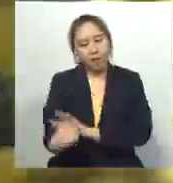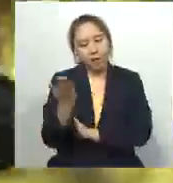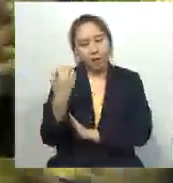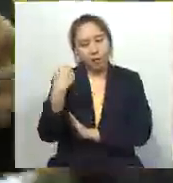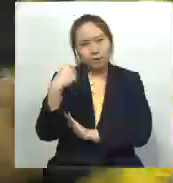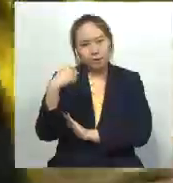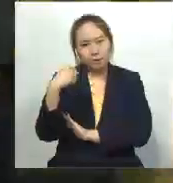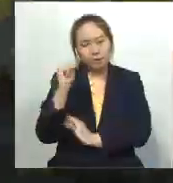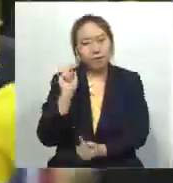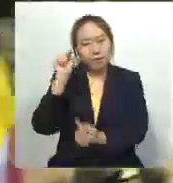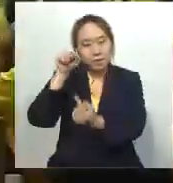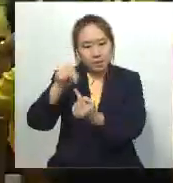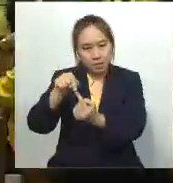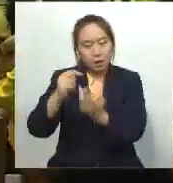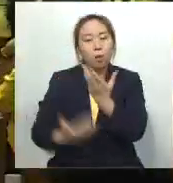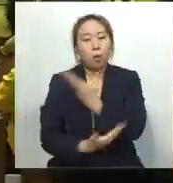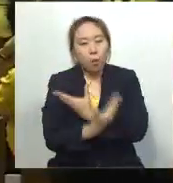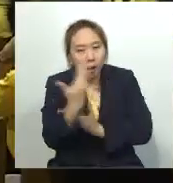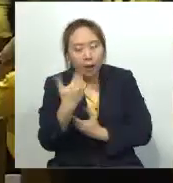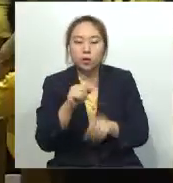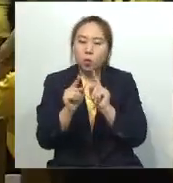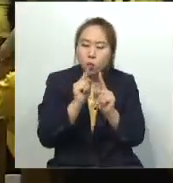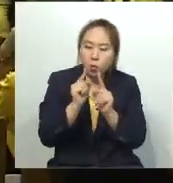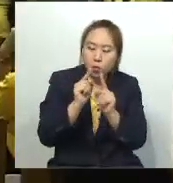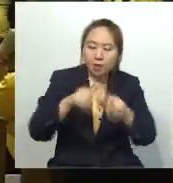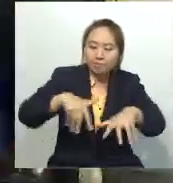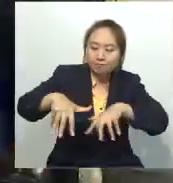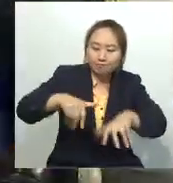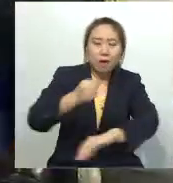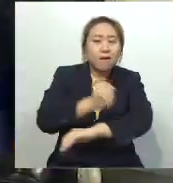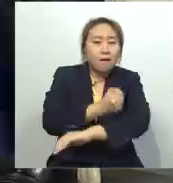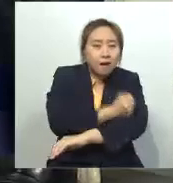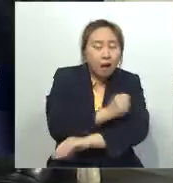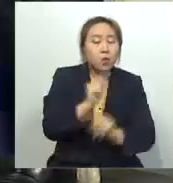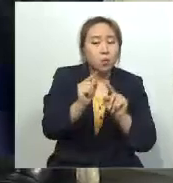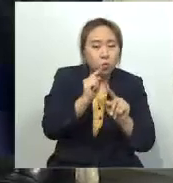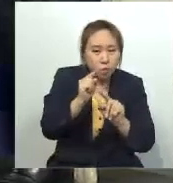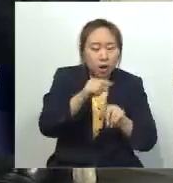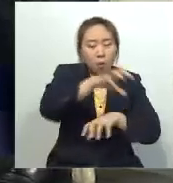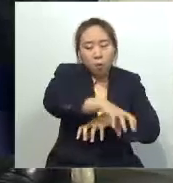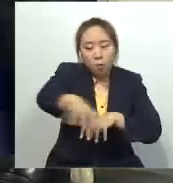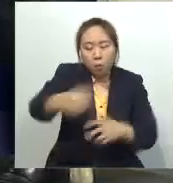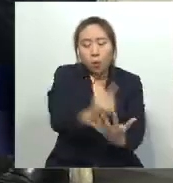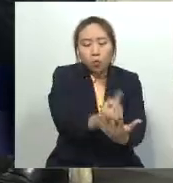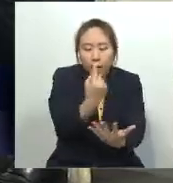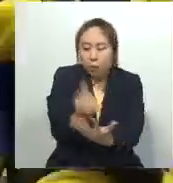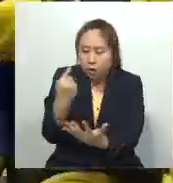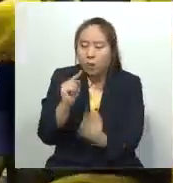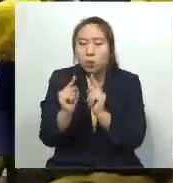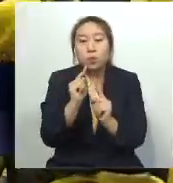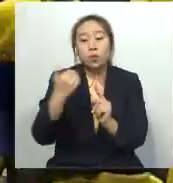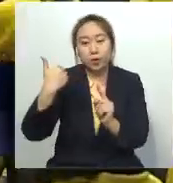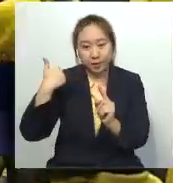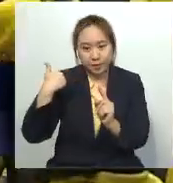กาก็ได้มีโอกาสพูดคุยกับพี่น้องผู้ใช้แรงงานและตัวแทนเครือข่ายแรงงานบางส่วนนะครับซึ่งก็มีการ